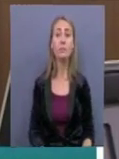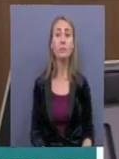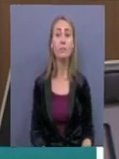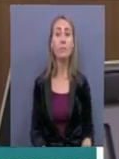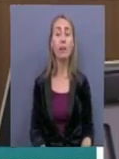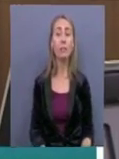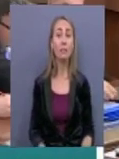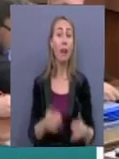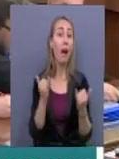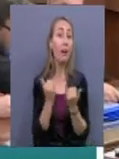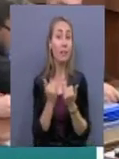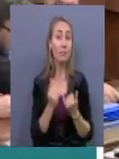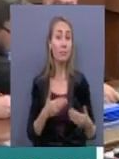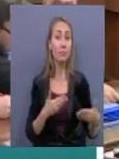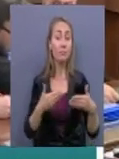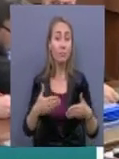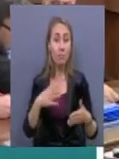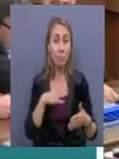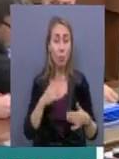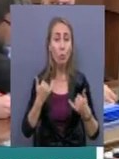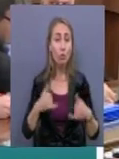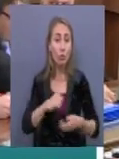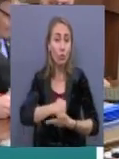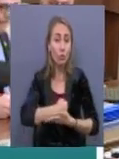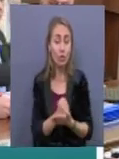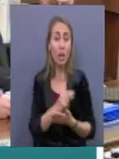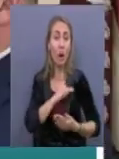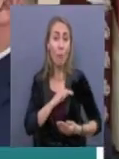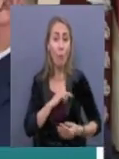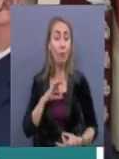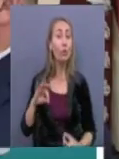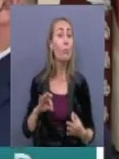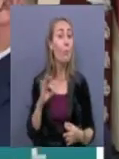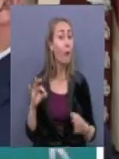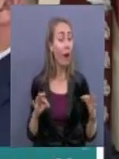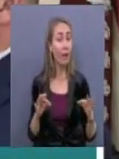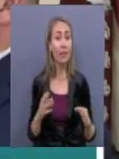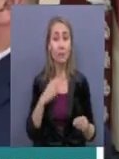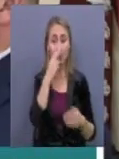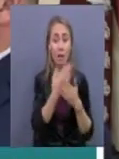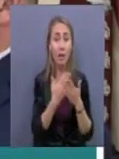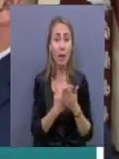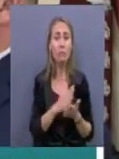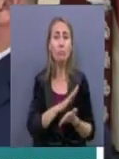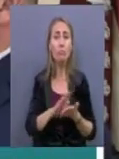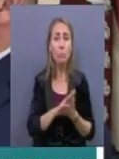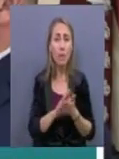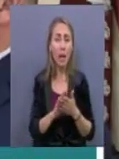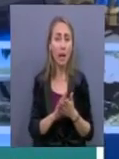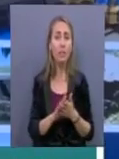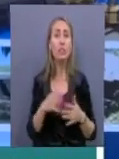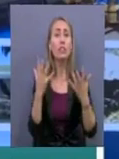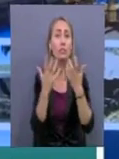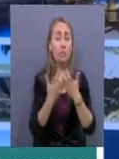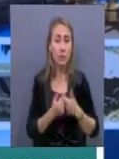жұмыс жобасының үлгісі көрсетілді. Мамандардың айтуынша аталған технология қоршаған ортаға зиян келтірмейді. Әрі көлдегі су көлемінің